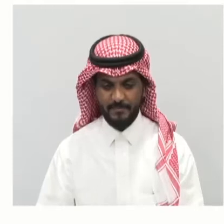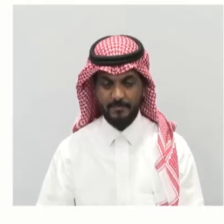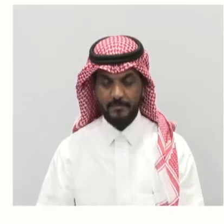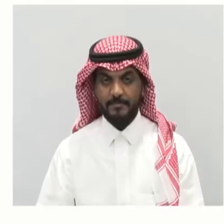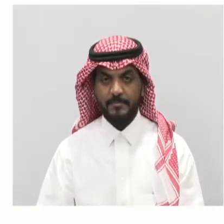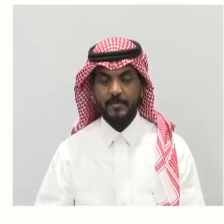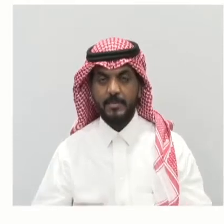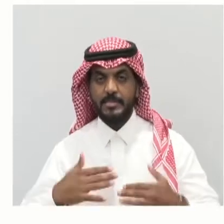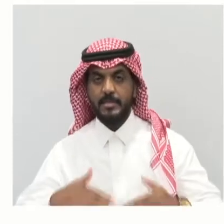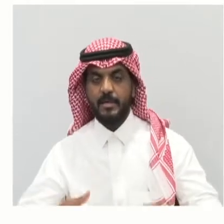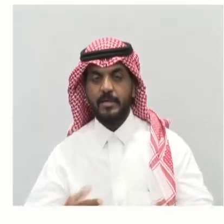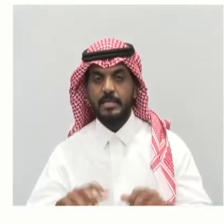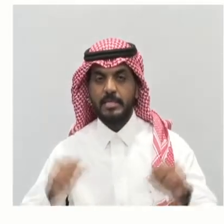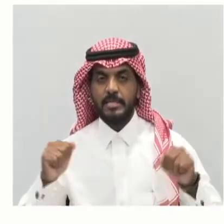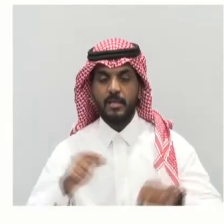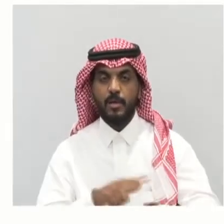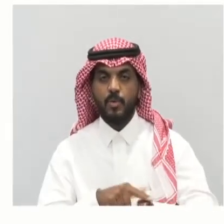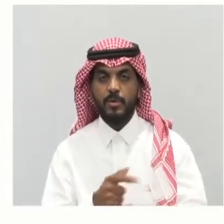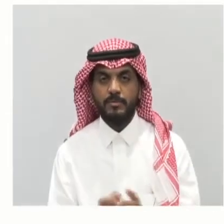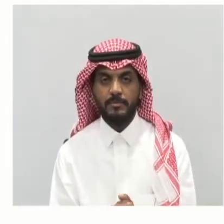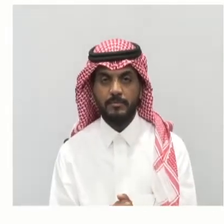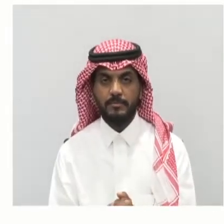إذا صغاري انتهى الوقت، هيا نكمل.